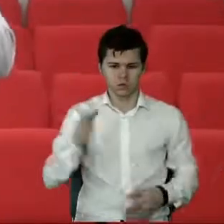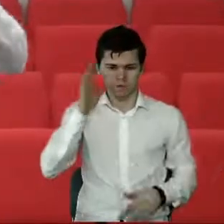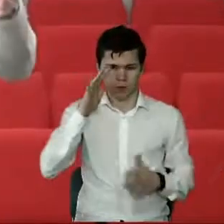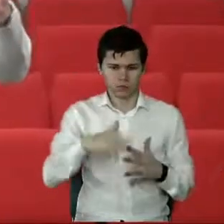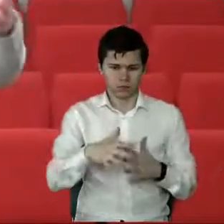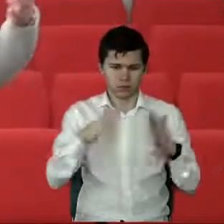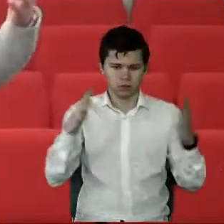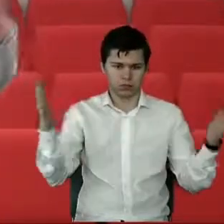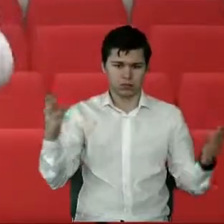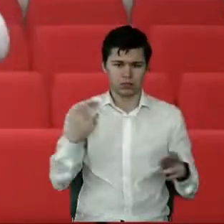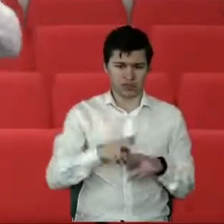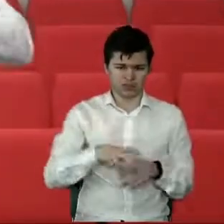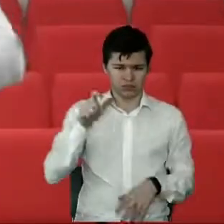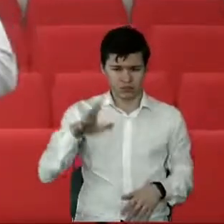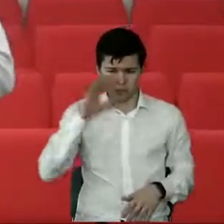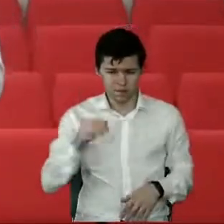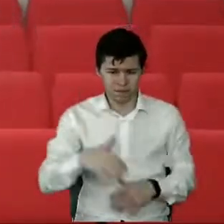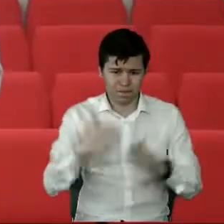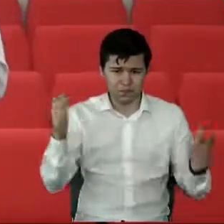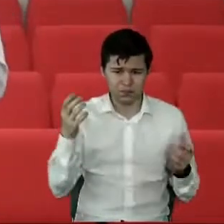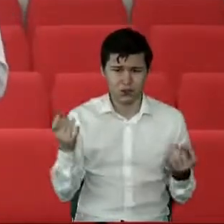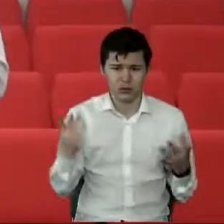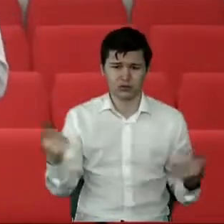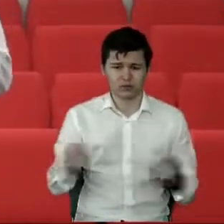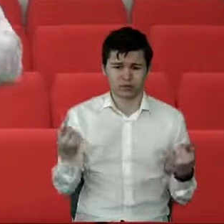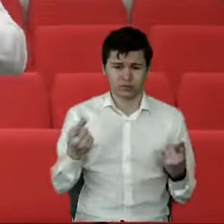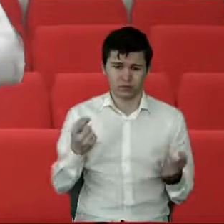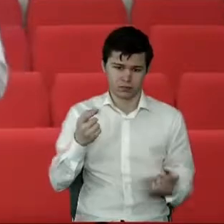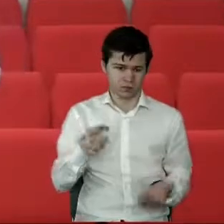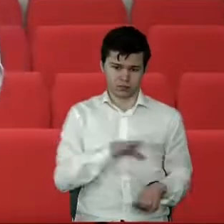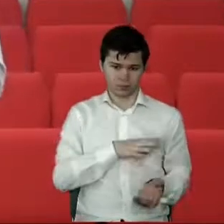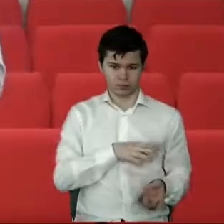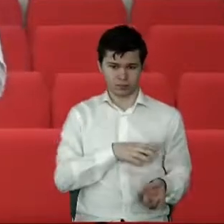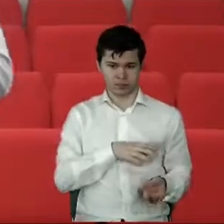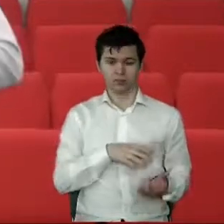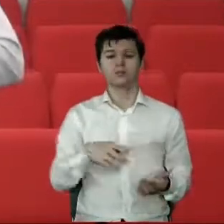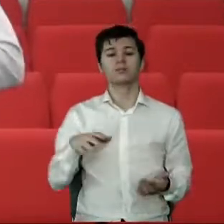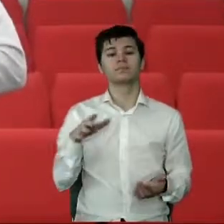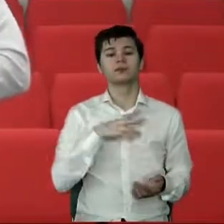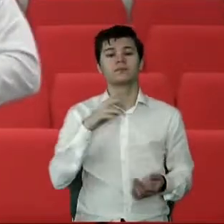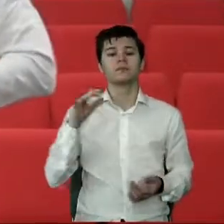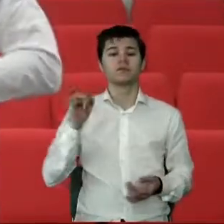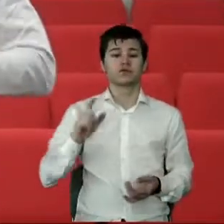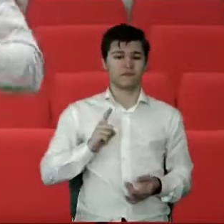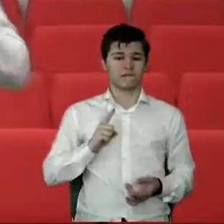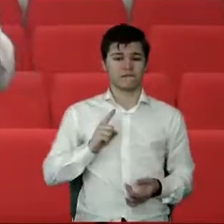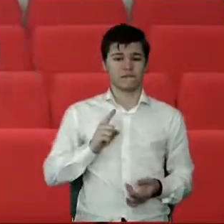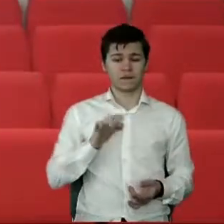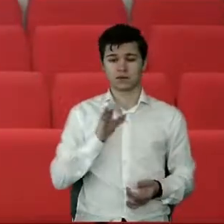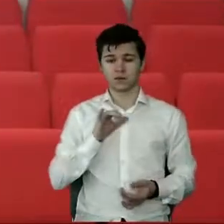Моисею, она расступилась перед ним, и весь израильский народ прошел по суху. Иисус Навин, который когда воевал, в